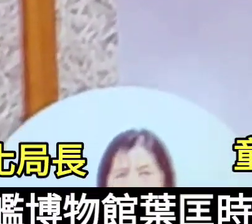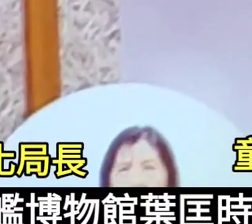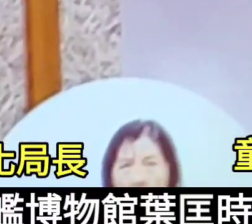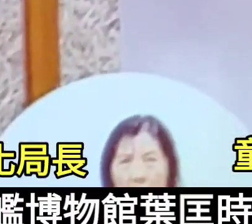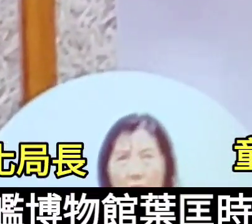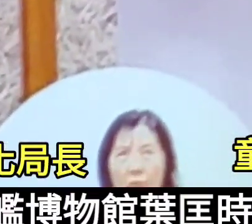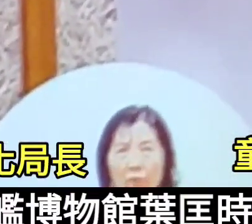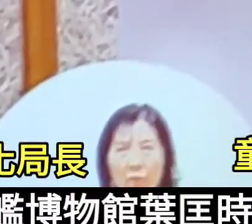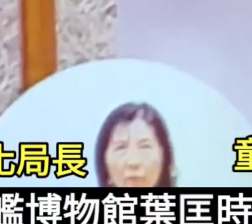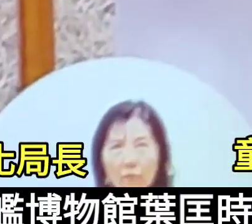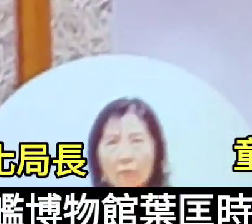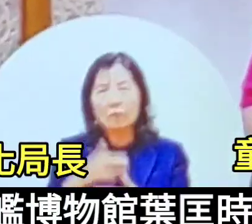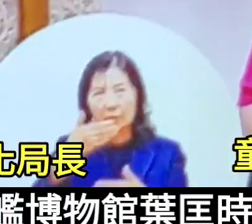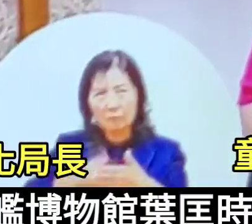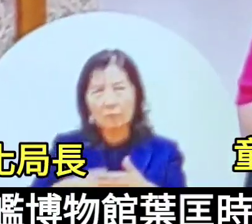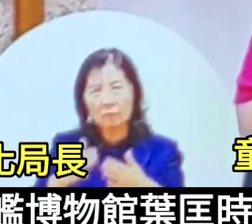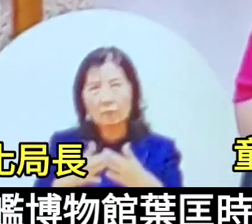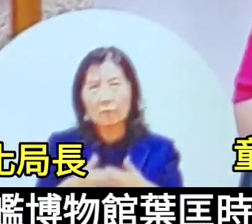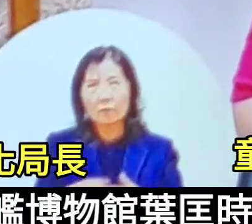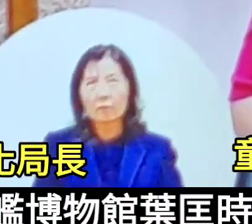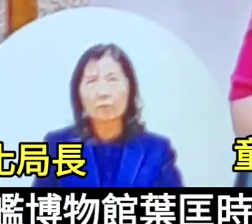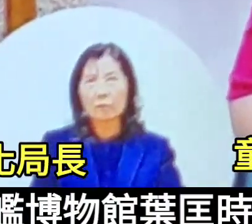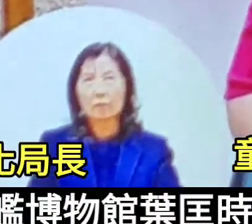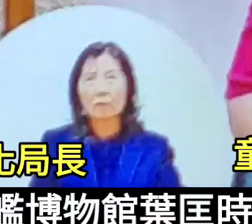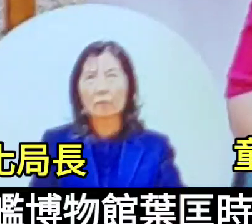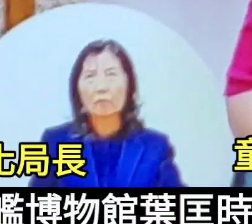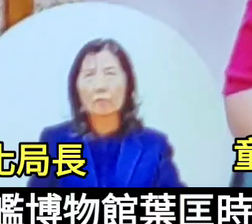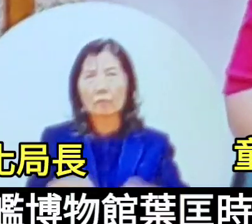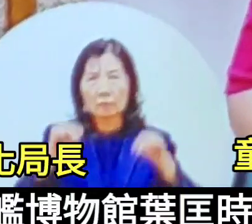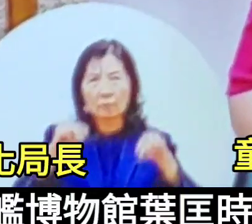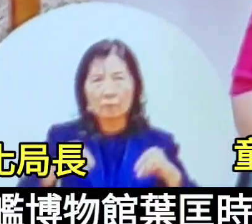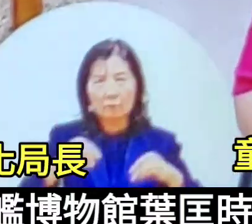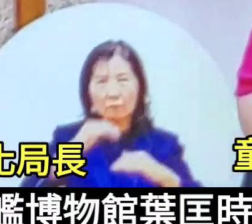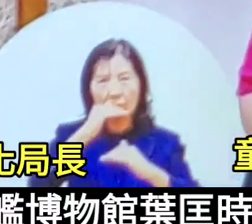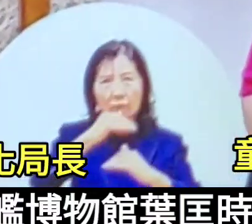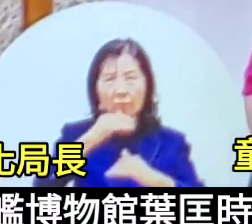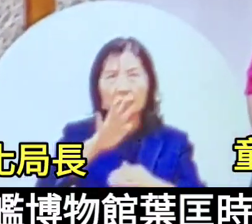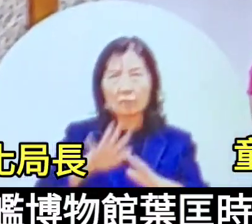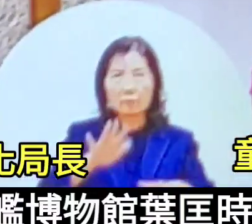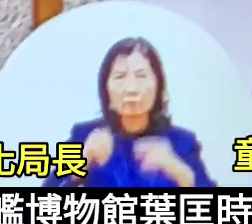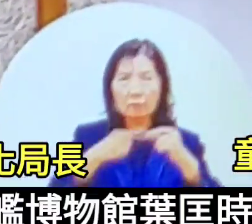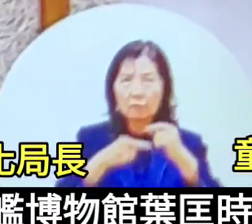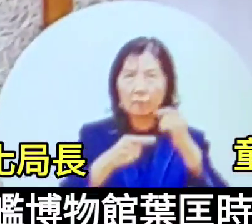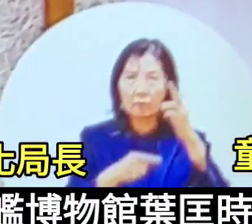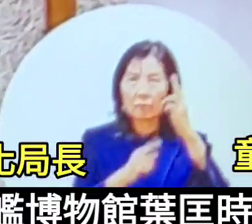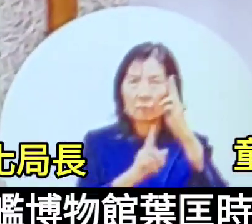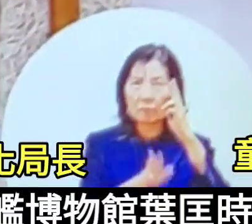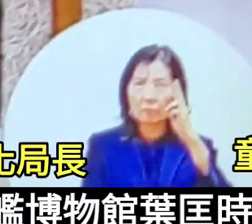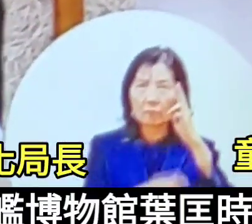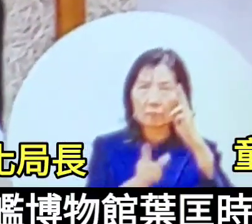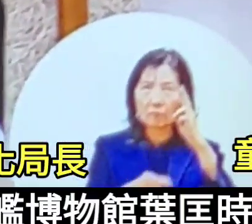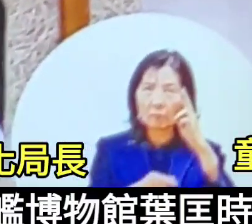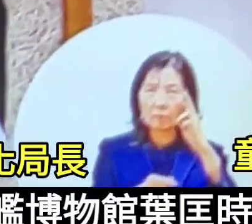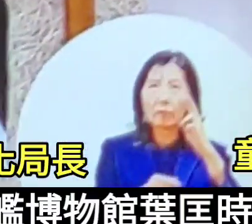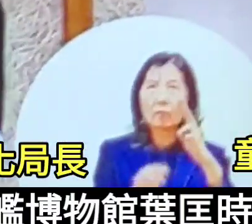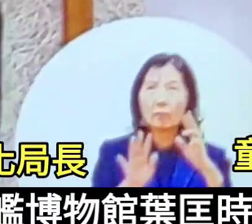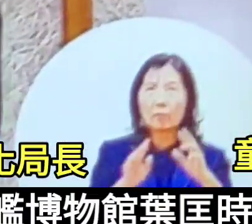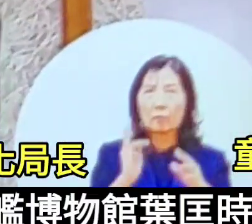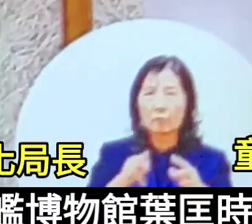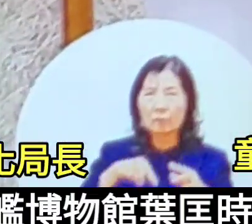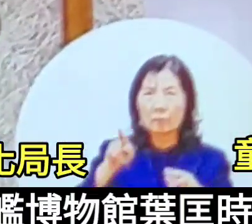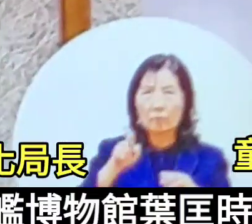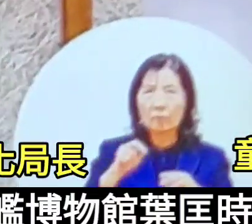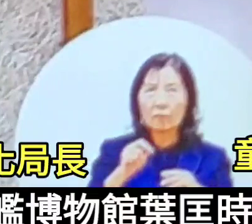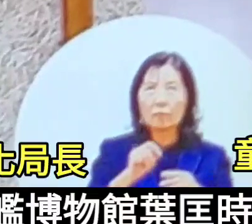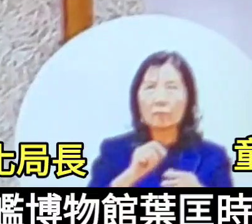都要减少，但是我们在合约的范围之内，今年十二月就已经执行规划